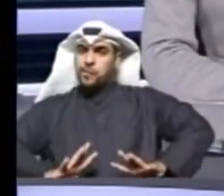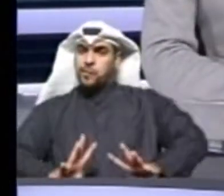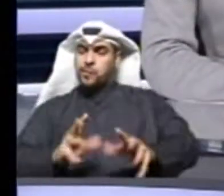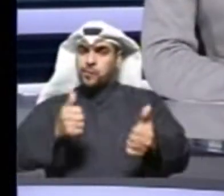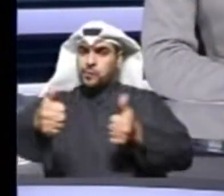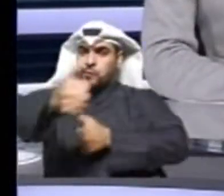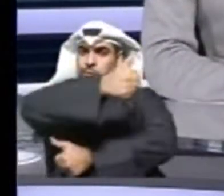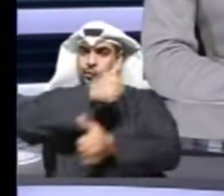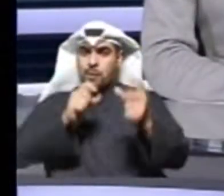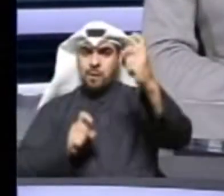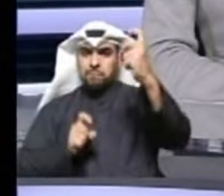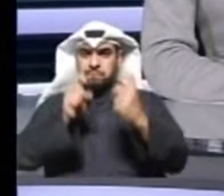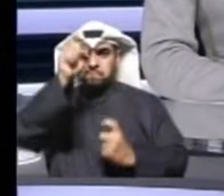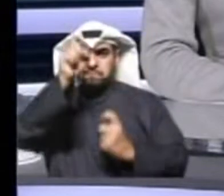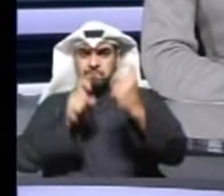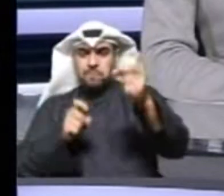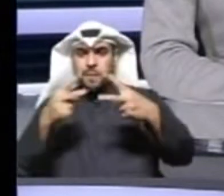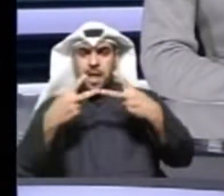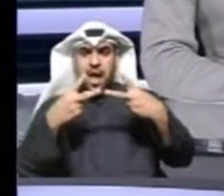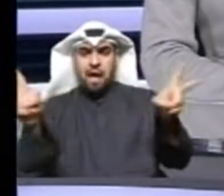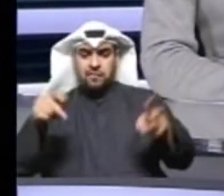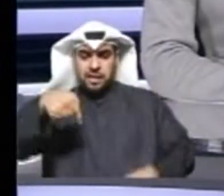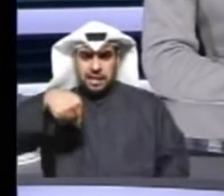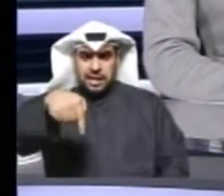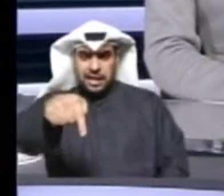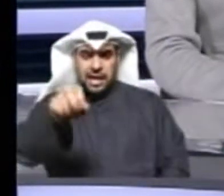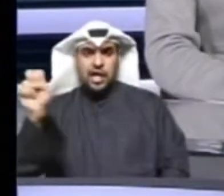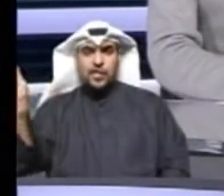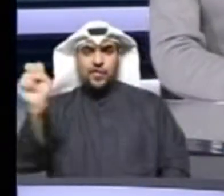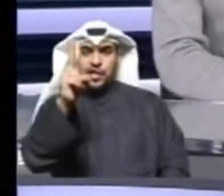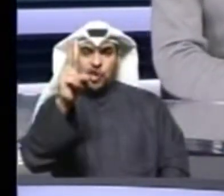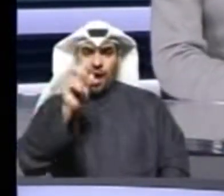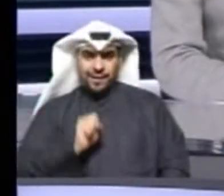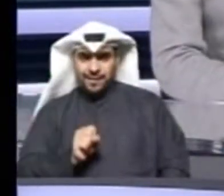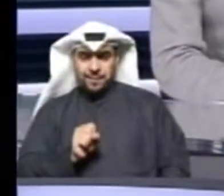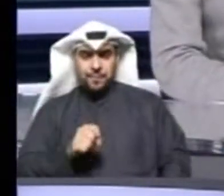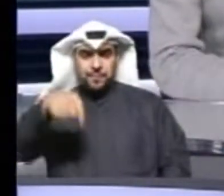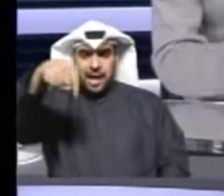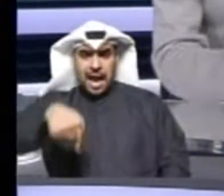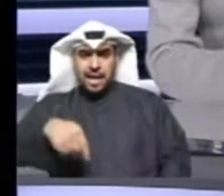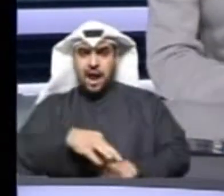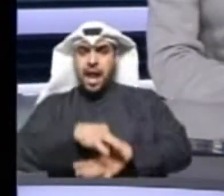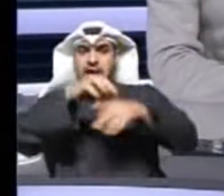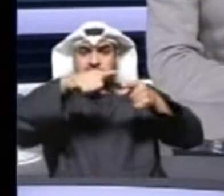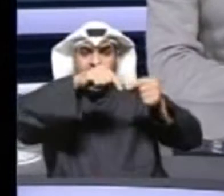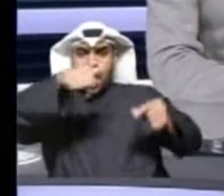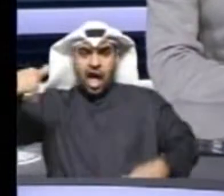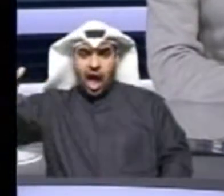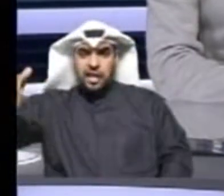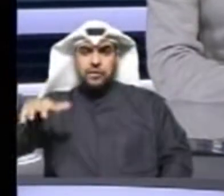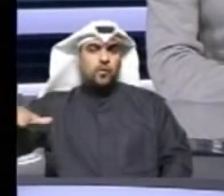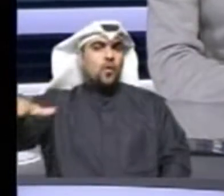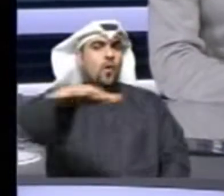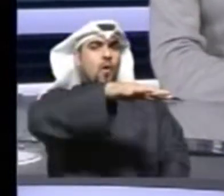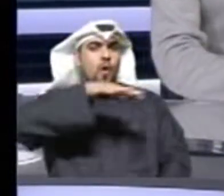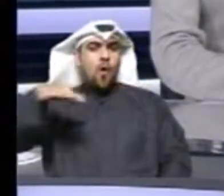حافلة ومليئة بالمسابقات ستدوم لمدة شهرين. هي وجهة سياحية باتت مقصدا للمواطنين